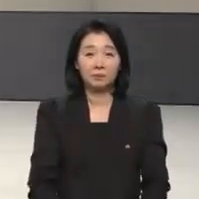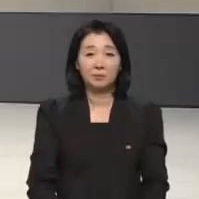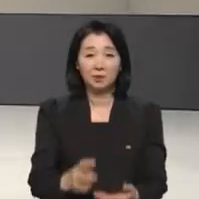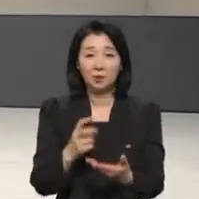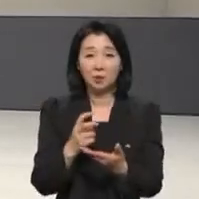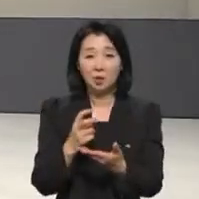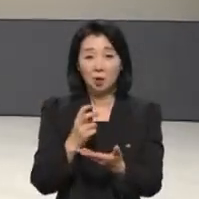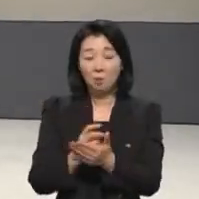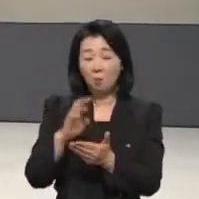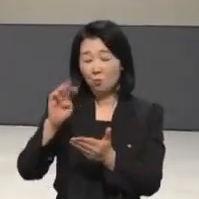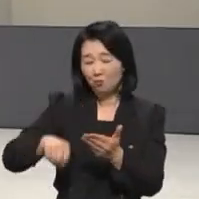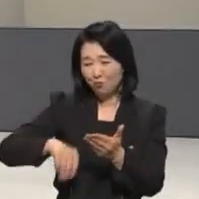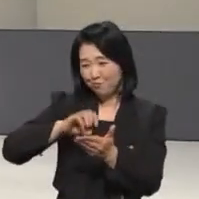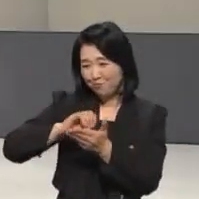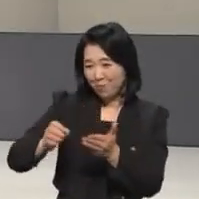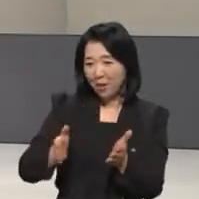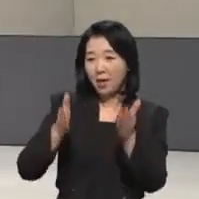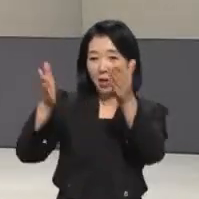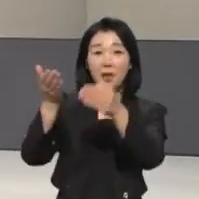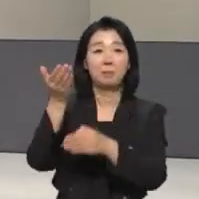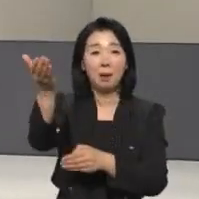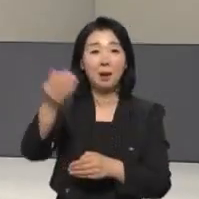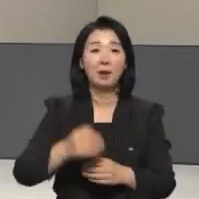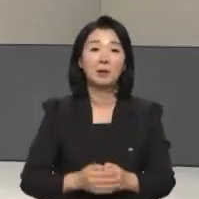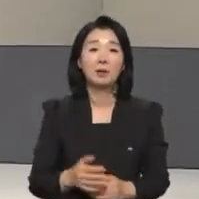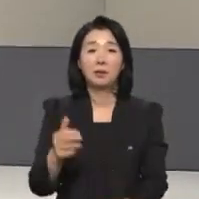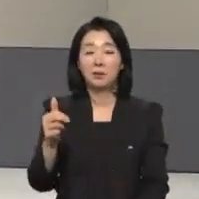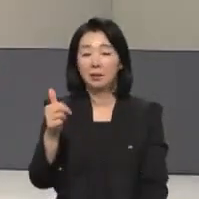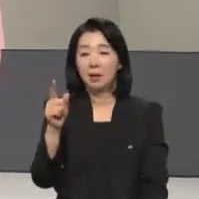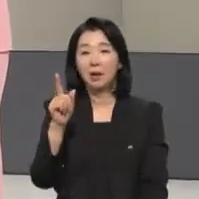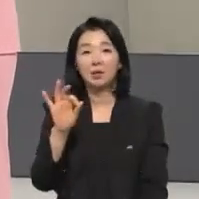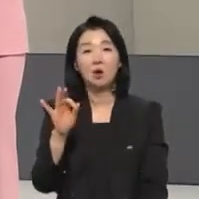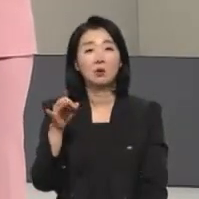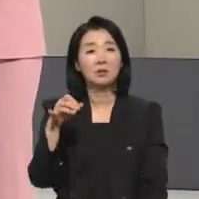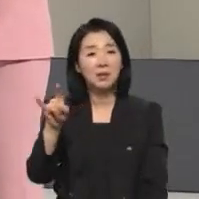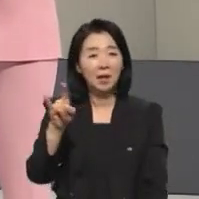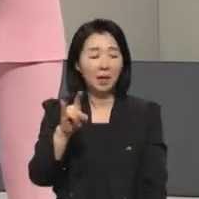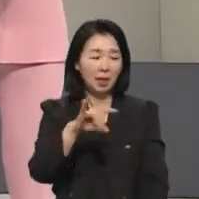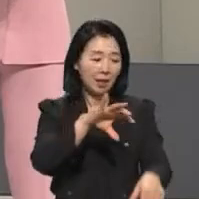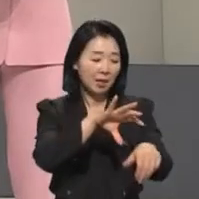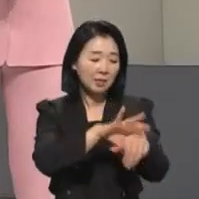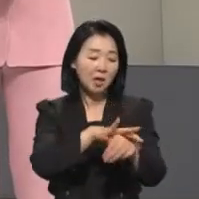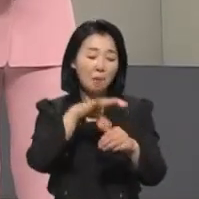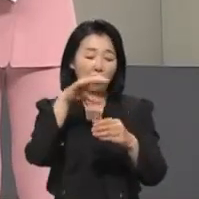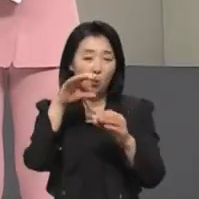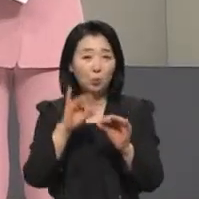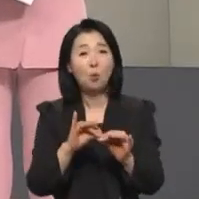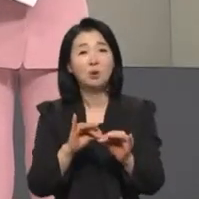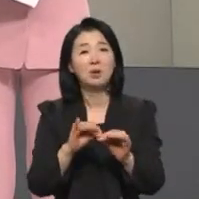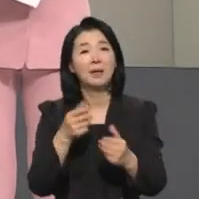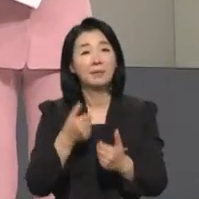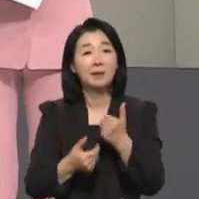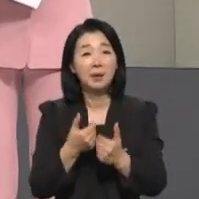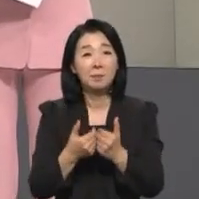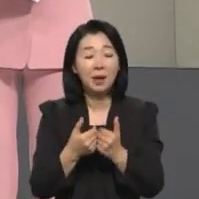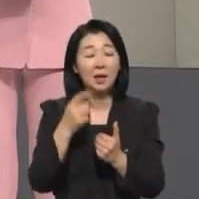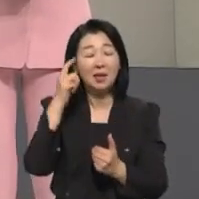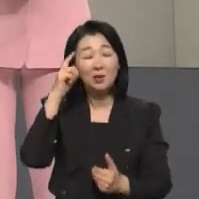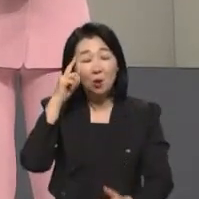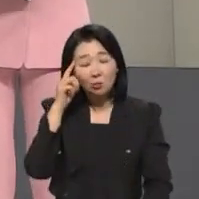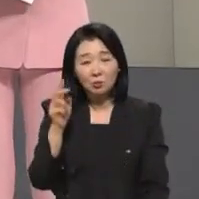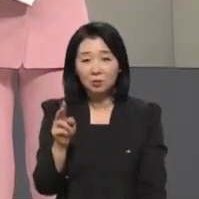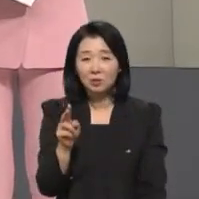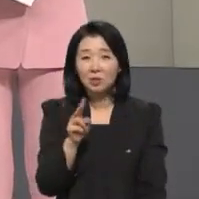직회부대 거부권입니다. 앞서 보신 민주당의 하영재 체포동의안 딜레마, 바로 여소야대 구도에서 시작된 겁니다.